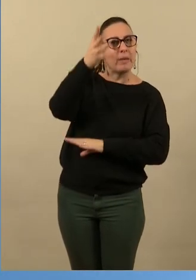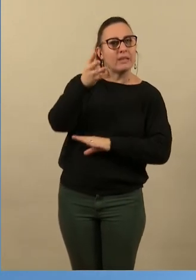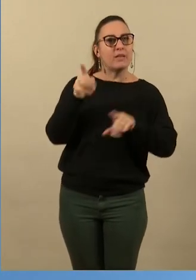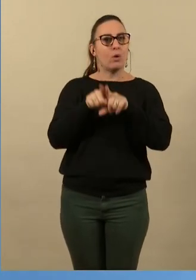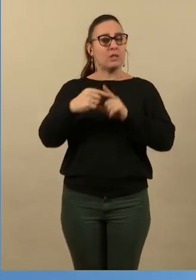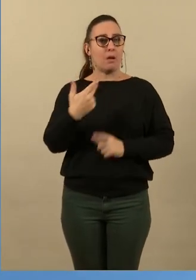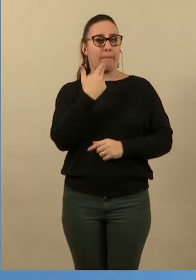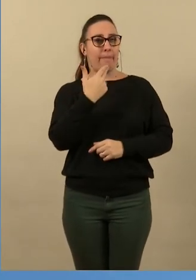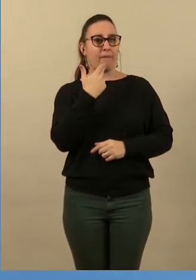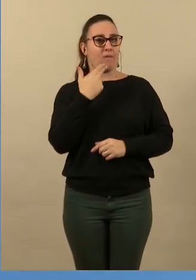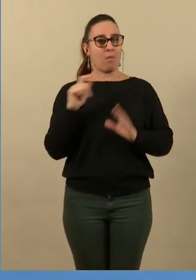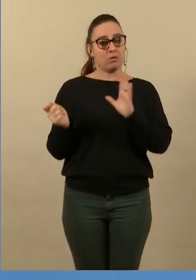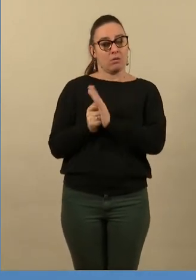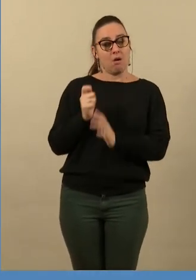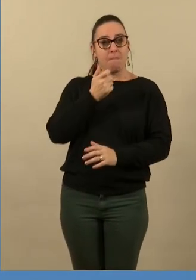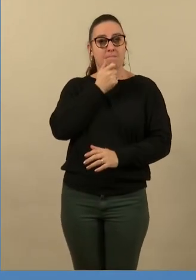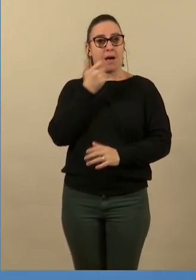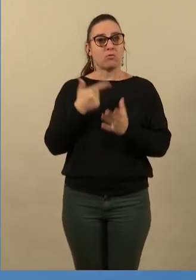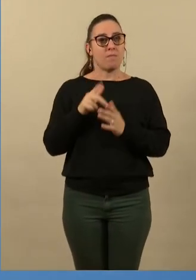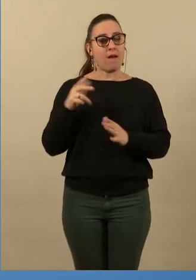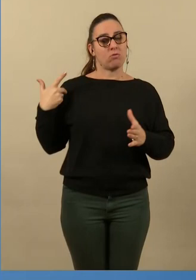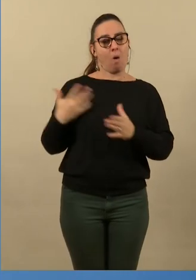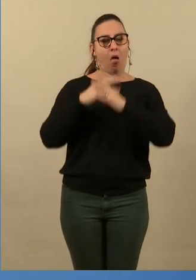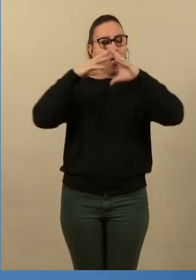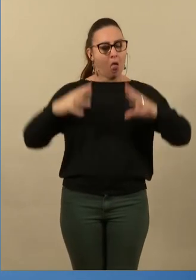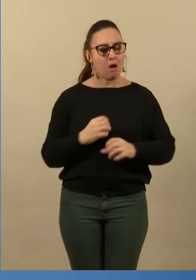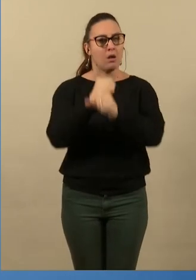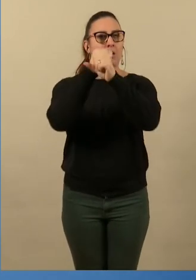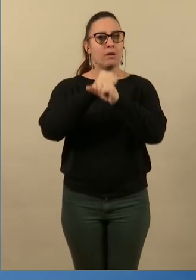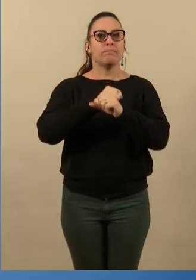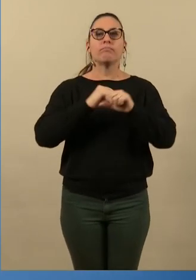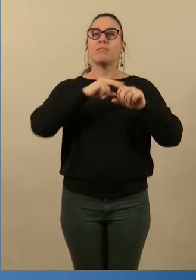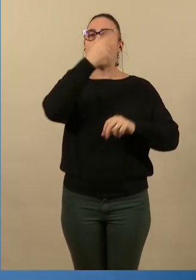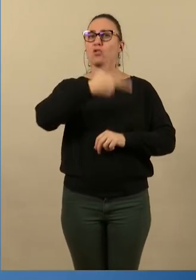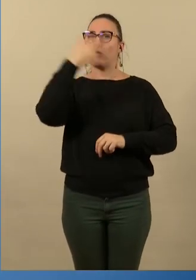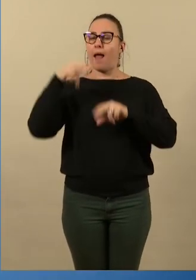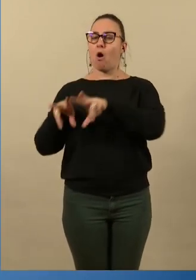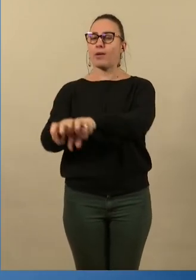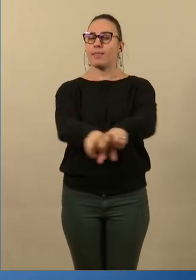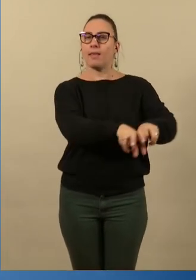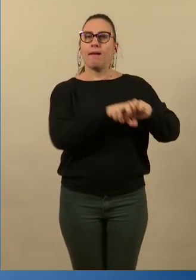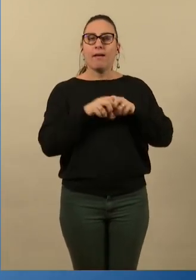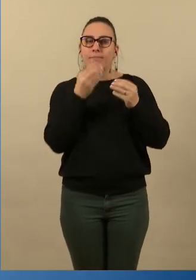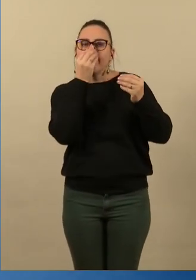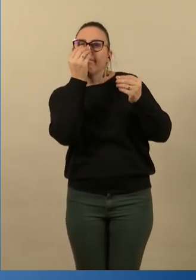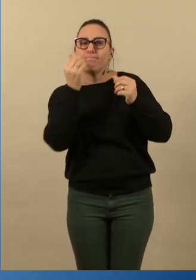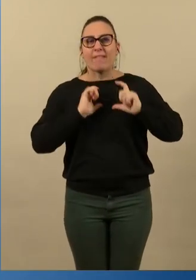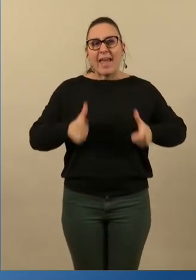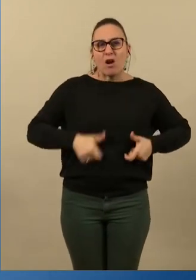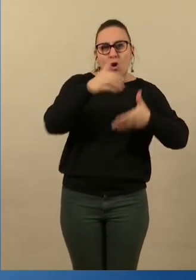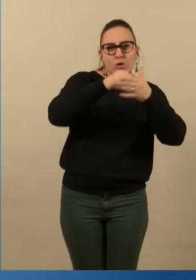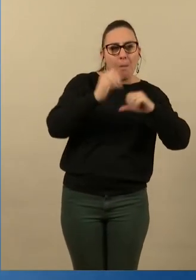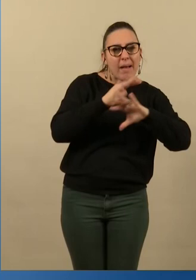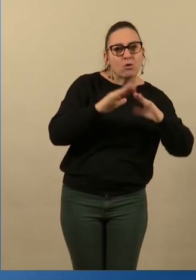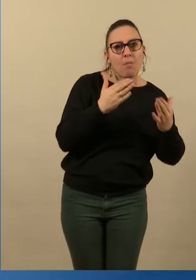la performance de mars 2023 synthétisant les résultats de l'enquête nationale de climat scolaire et de victimisation